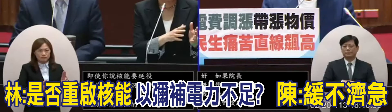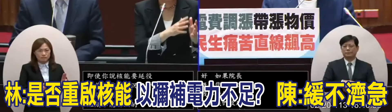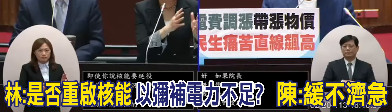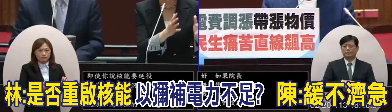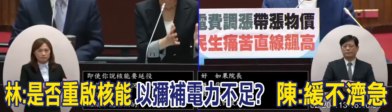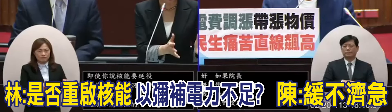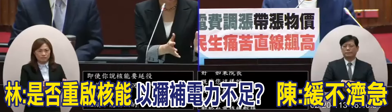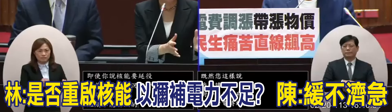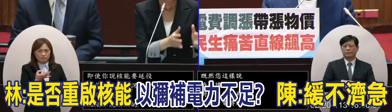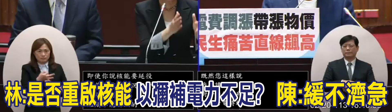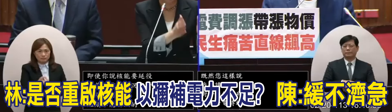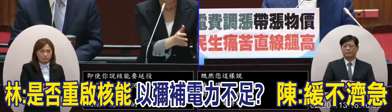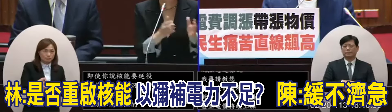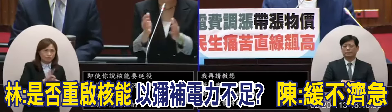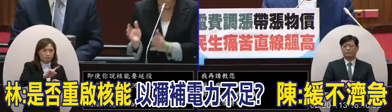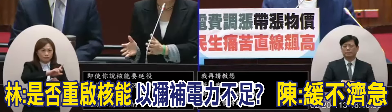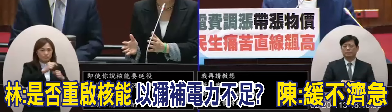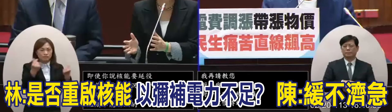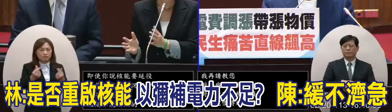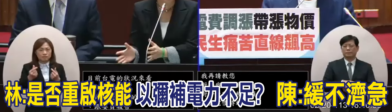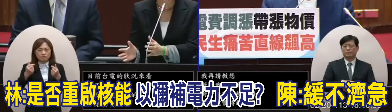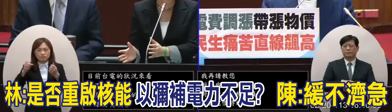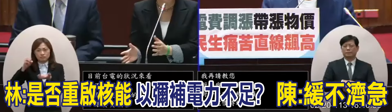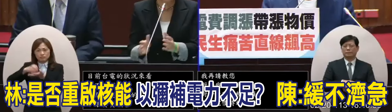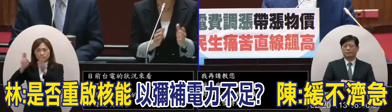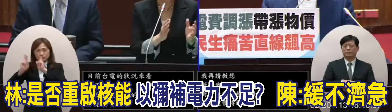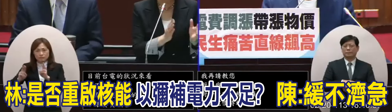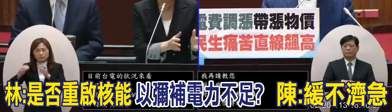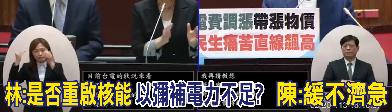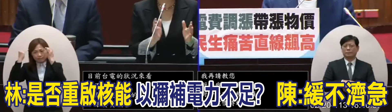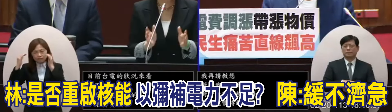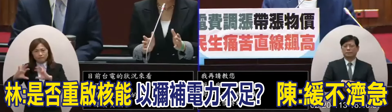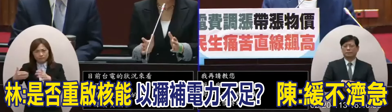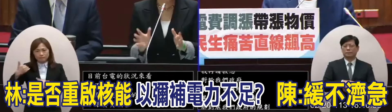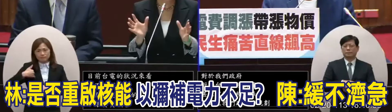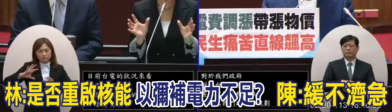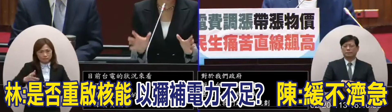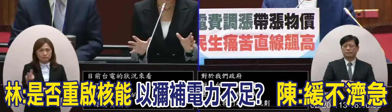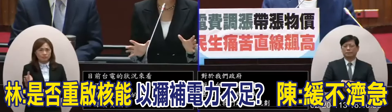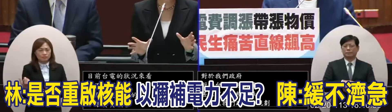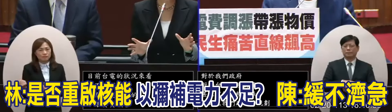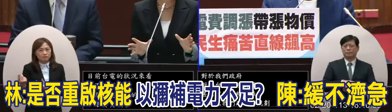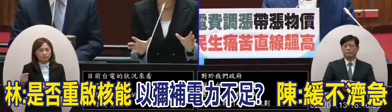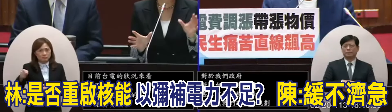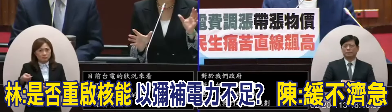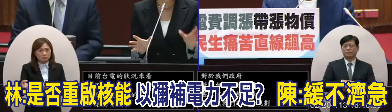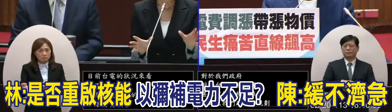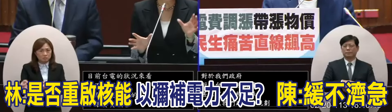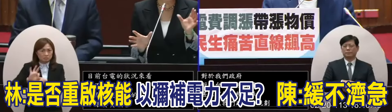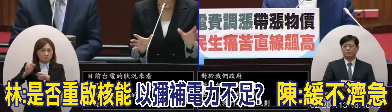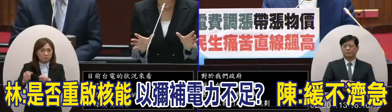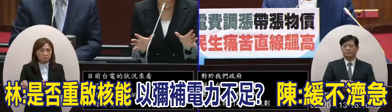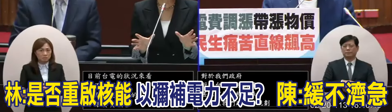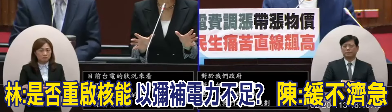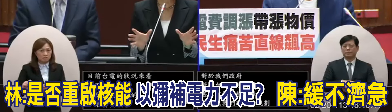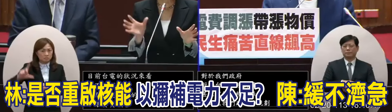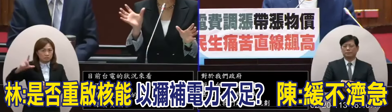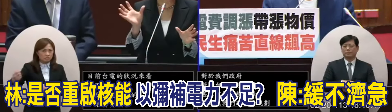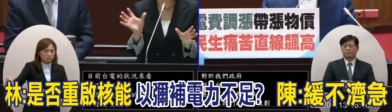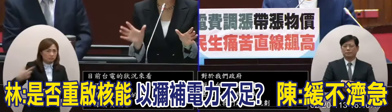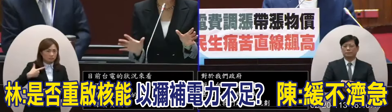哈，比如说有用核电的韩国和法国也好，事实上他们涨幅都比台湾还多。韩国涨